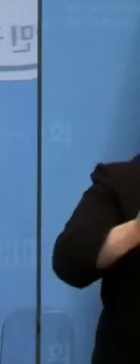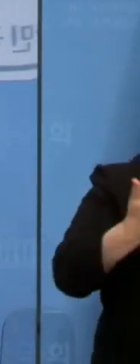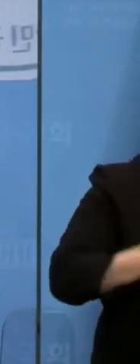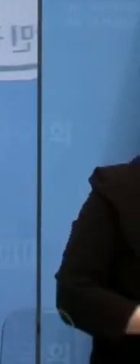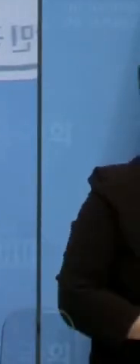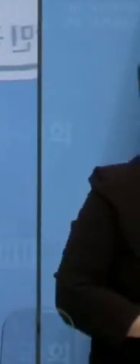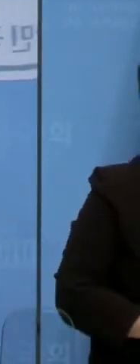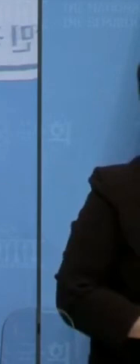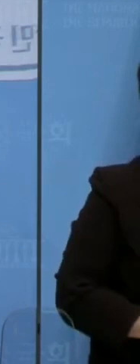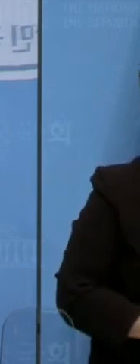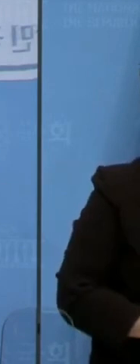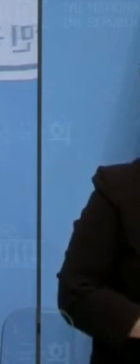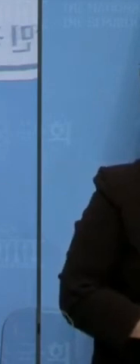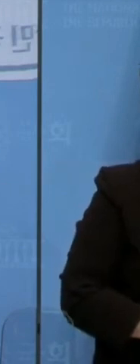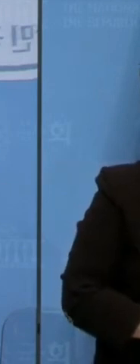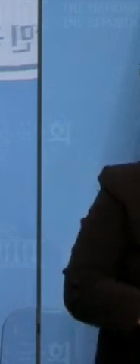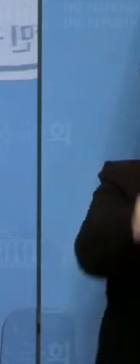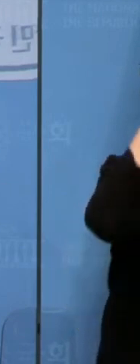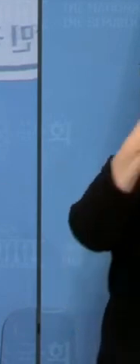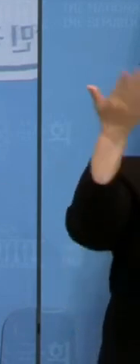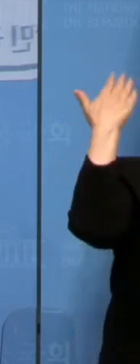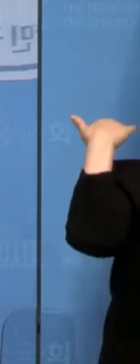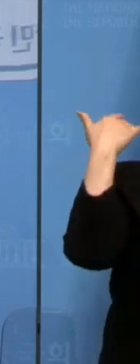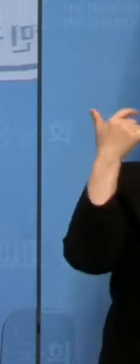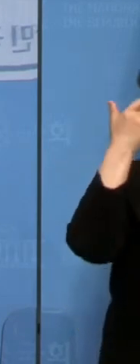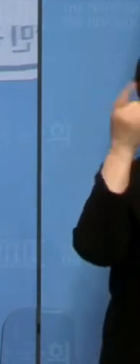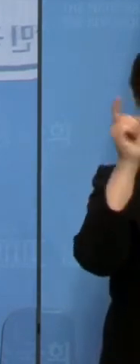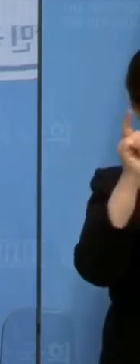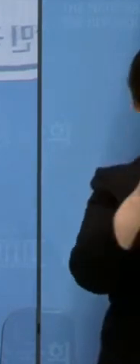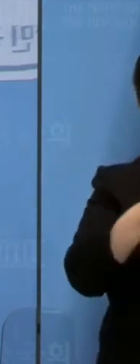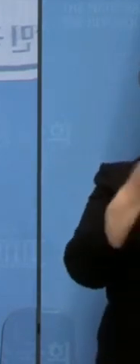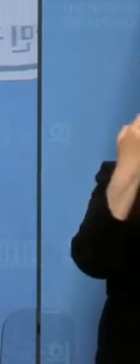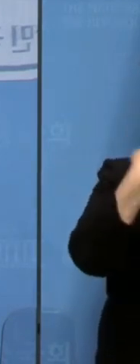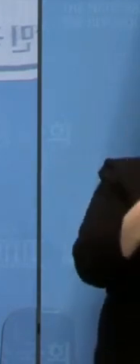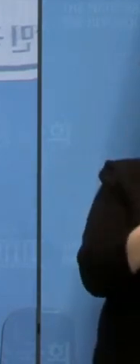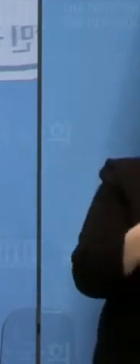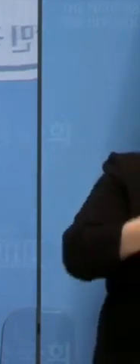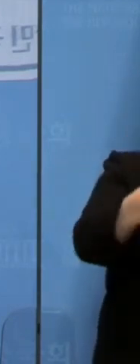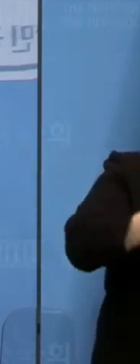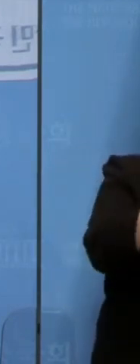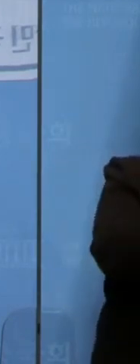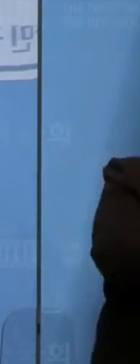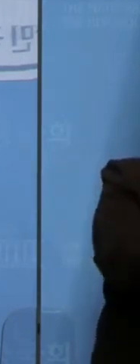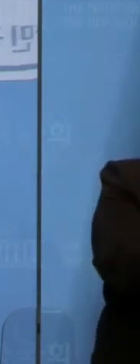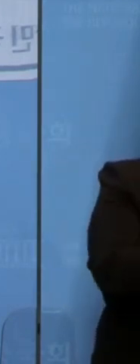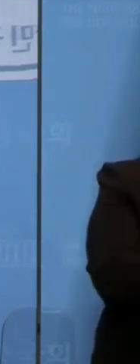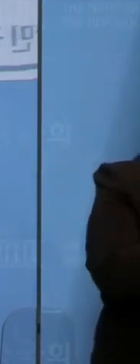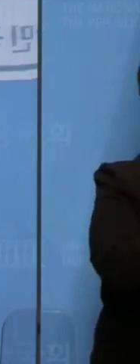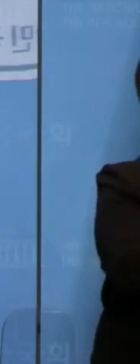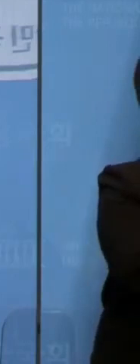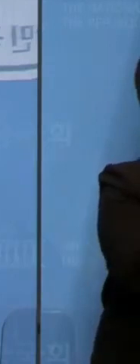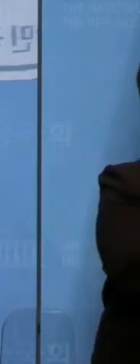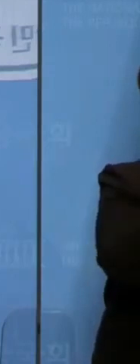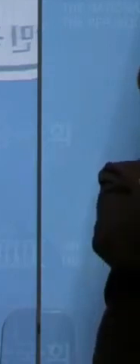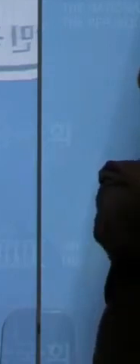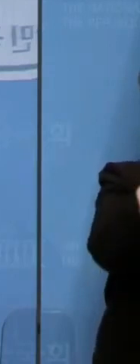합니다. 과거에 기대고 비판만 해서는 야권도 미래가 없습니다.